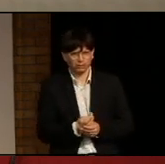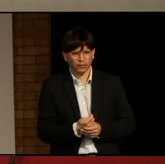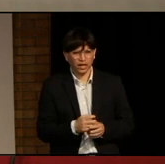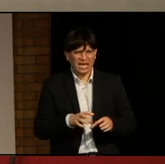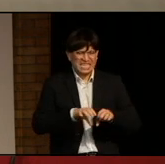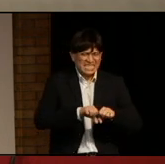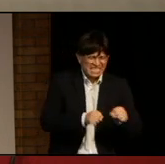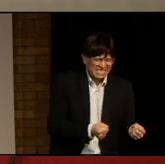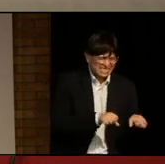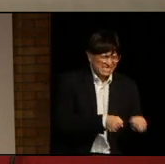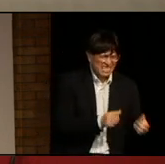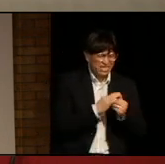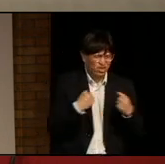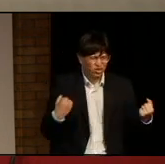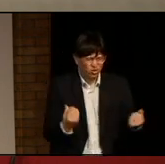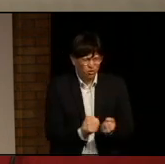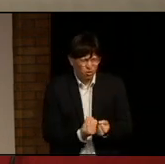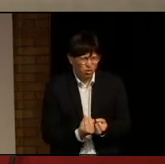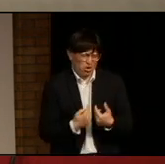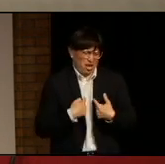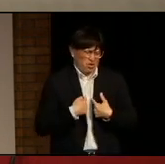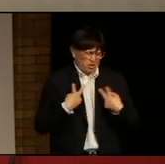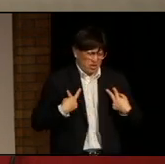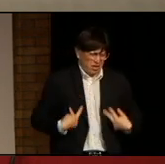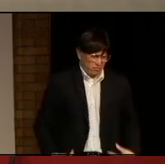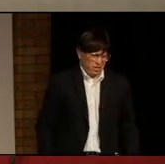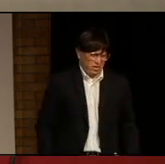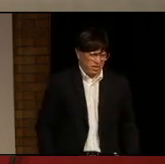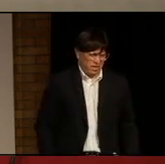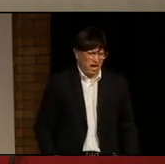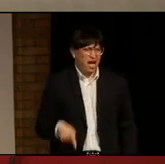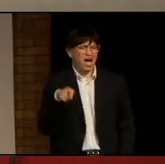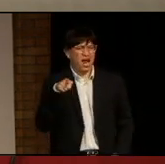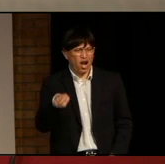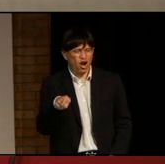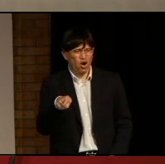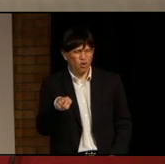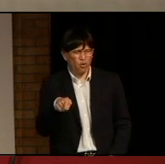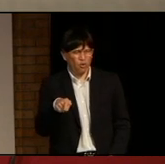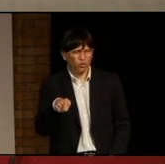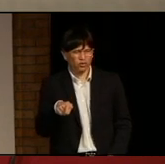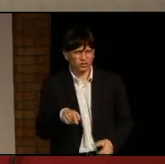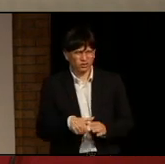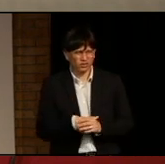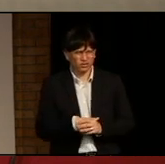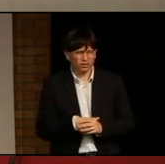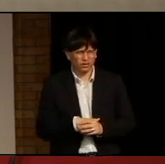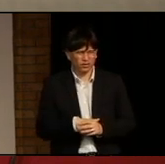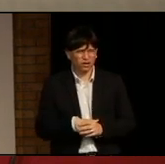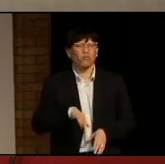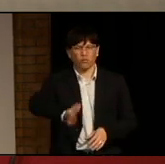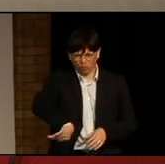ambientale e dei nostri stili di vita occidentali e il papa correla soprattutto nella Laudato edum il fenomeno